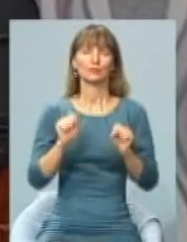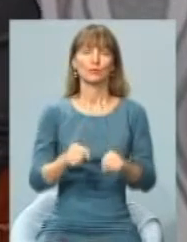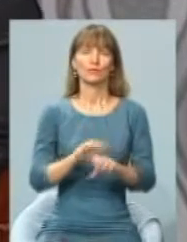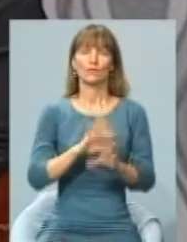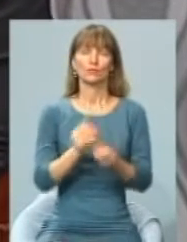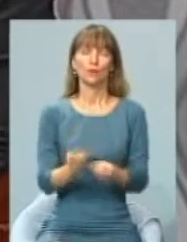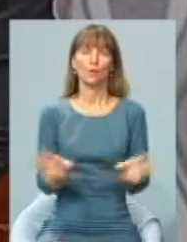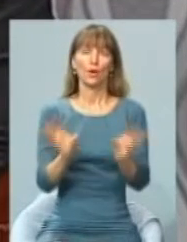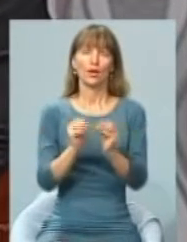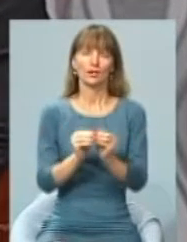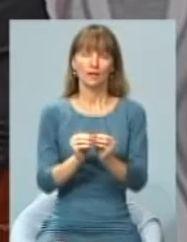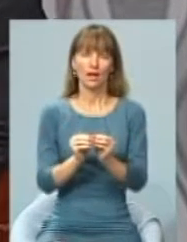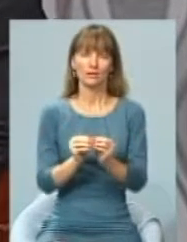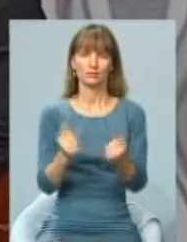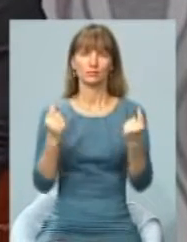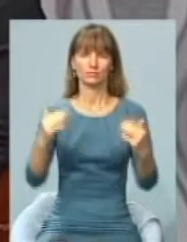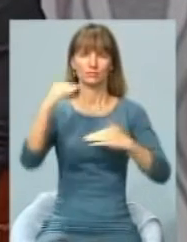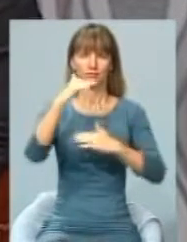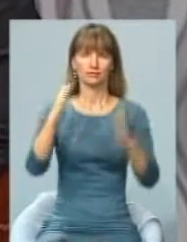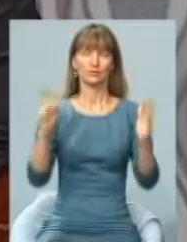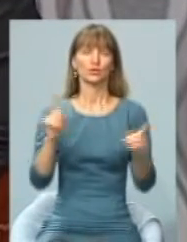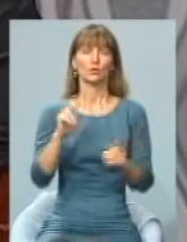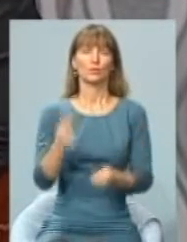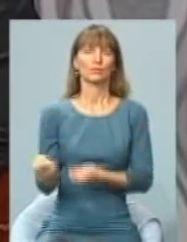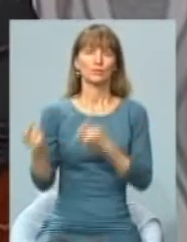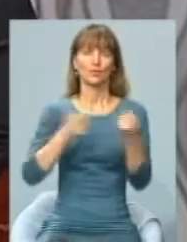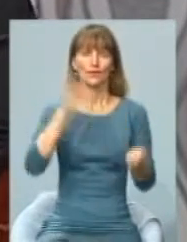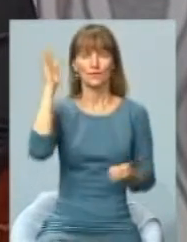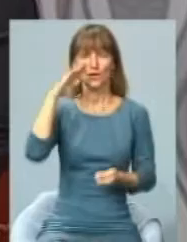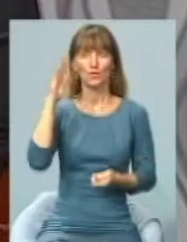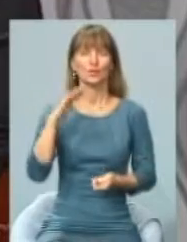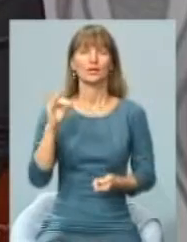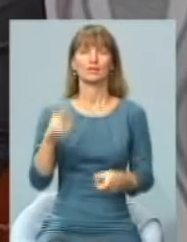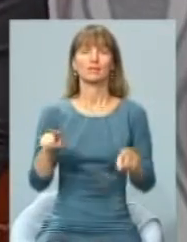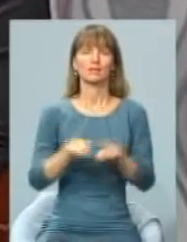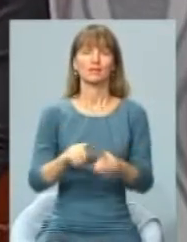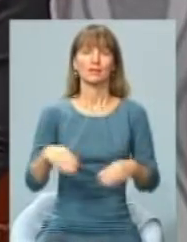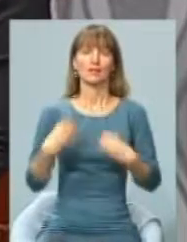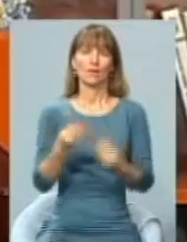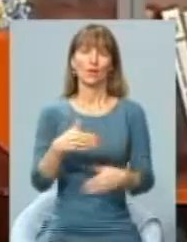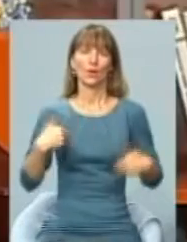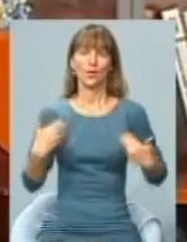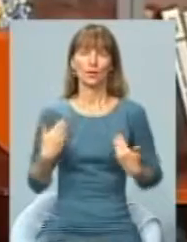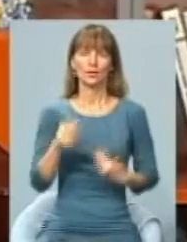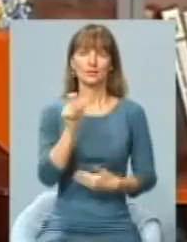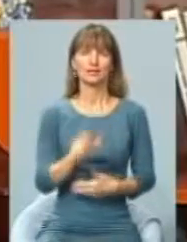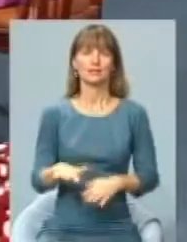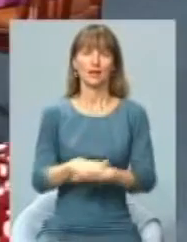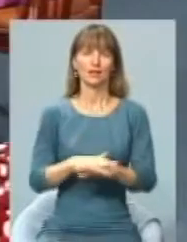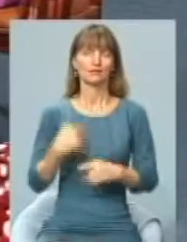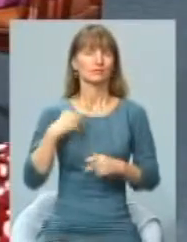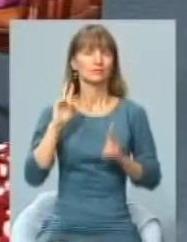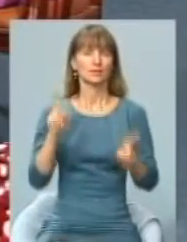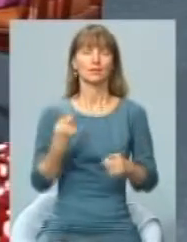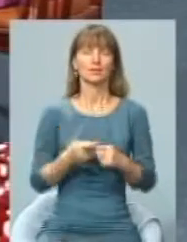взагалі поєднати білборд із тим, щоб він приносив воду? І, ну, таким чином давав користь населенню? Ні, не знаю.